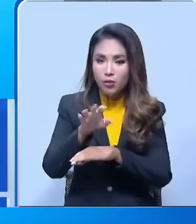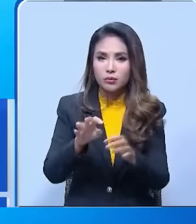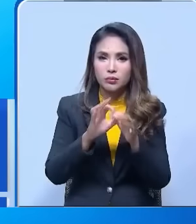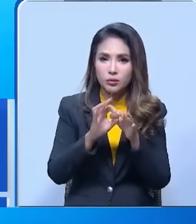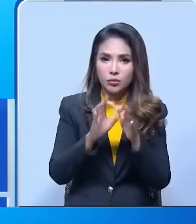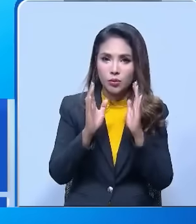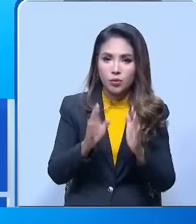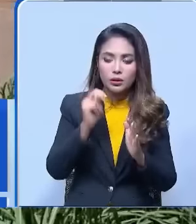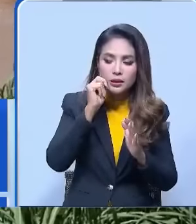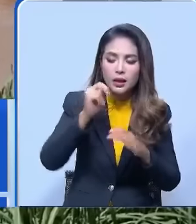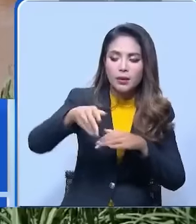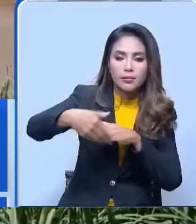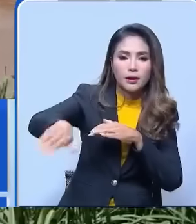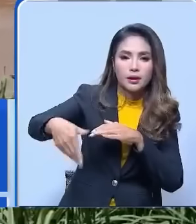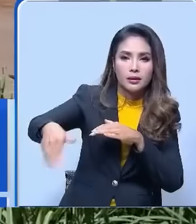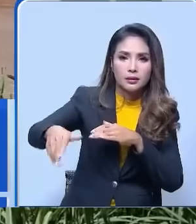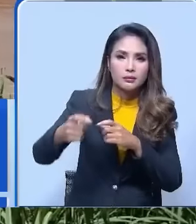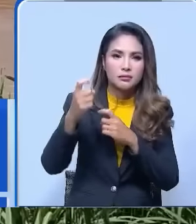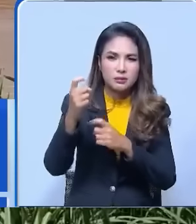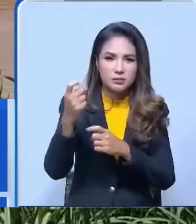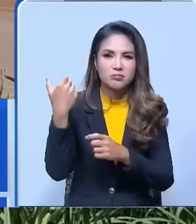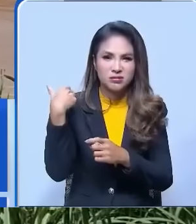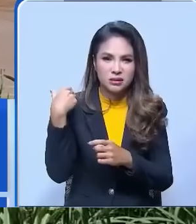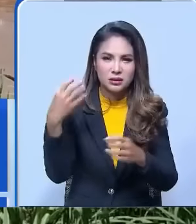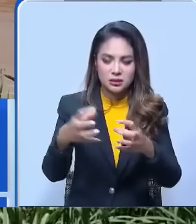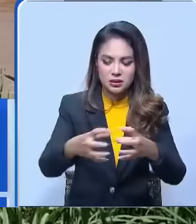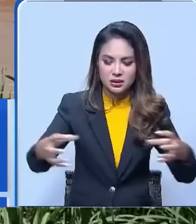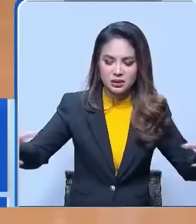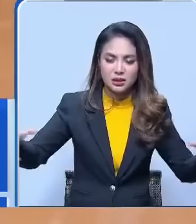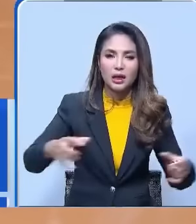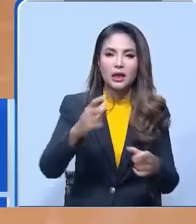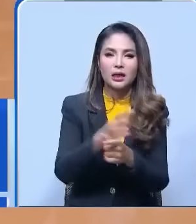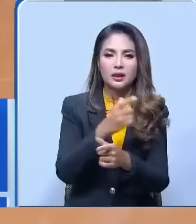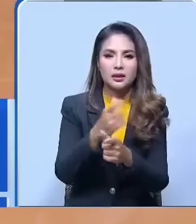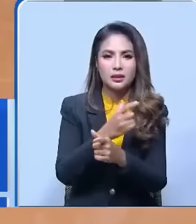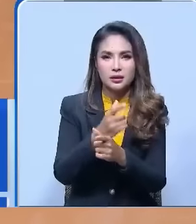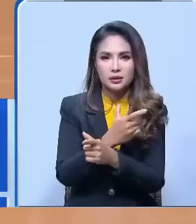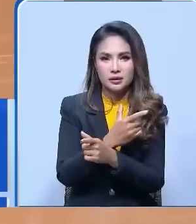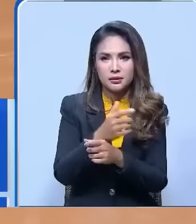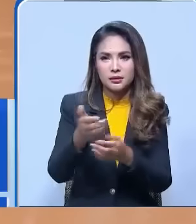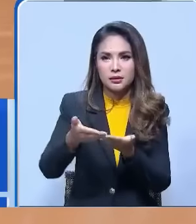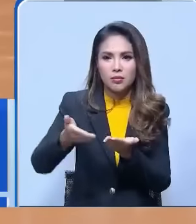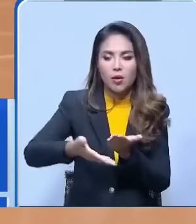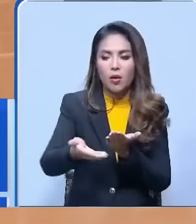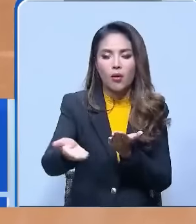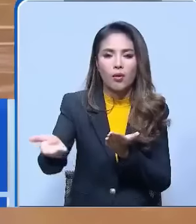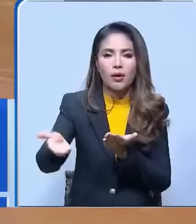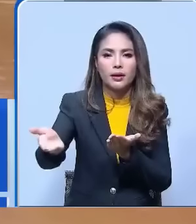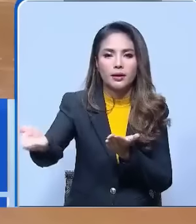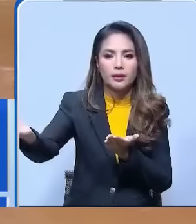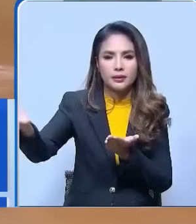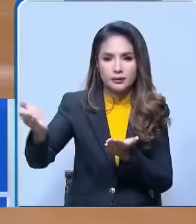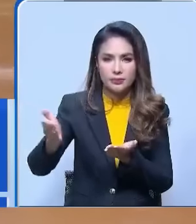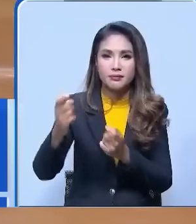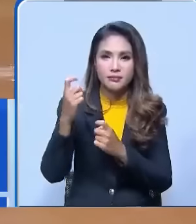ายน้ำเนี่ยจะได้รับอันตรายจากชิ้นส่วนเหล็กของเรือนแพร้านอาหารที่มันหลุดลอยไปแล้วลอยมาตามน้ำอ่ะ อันตรายมาก